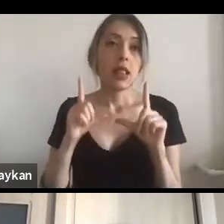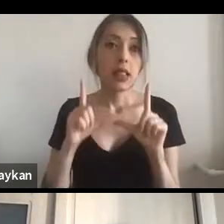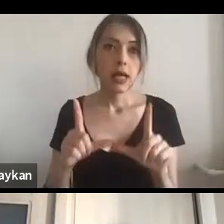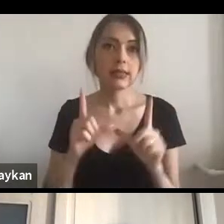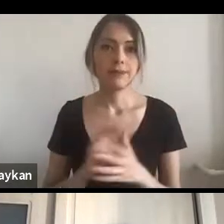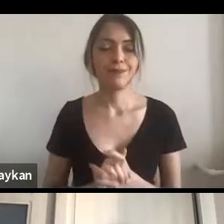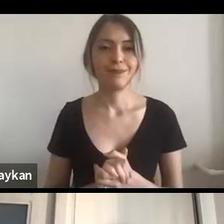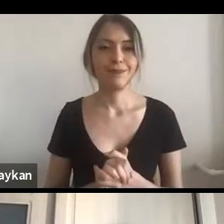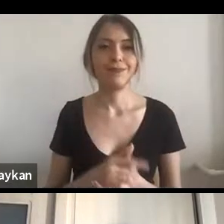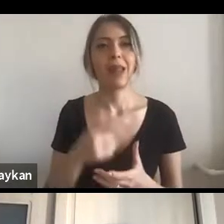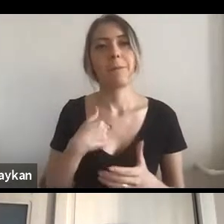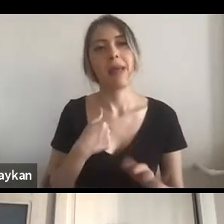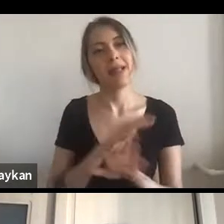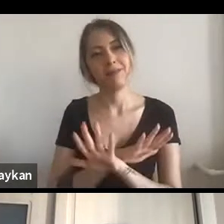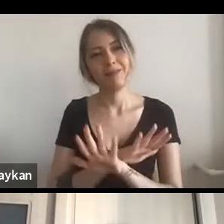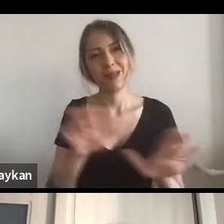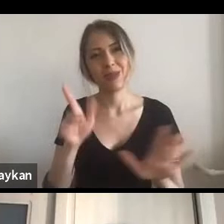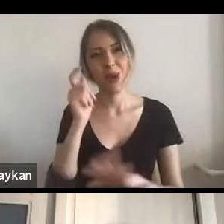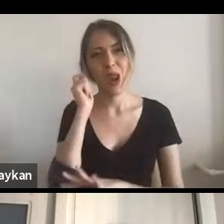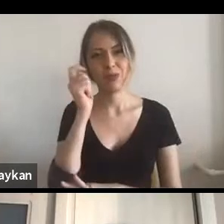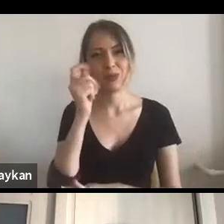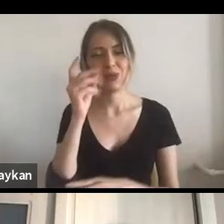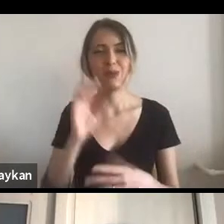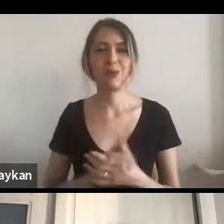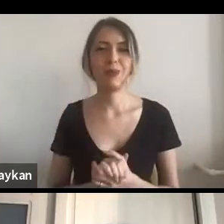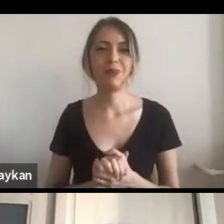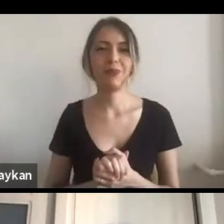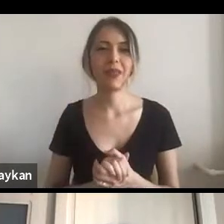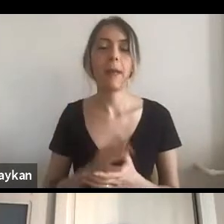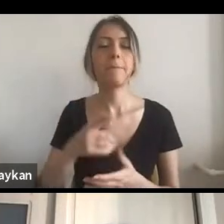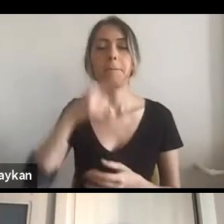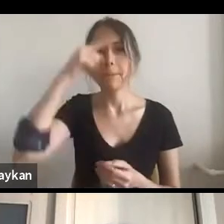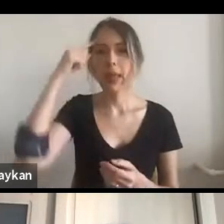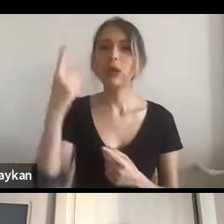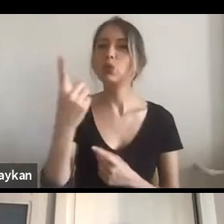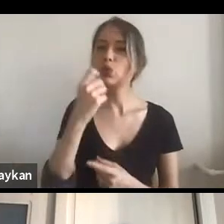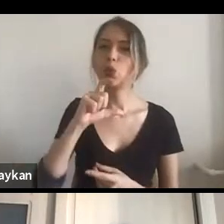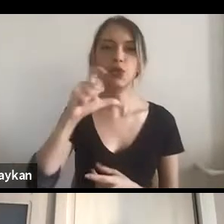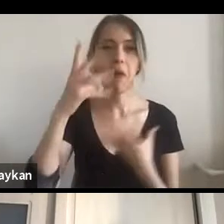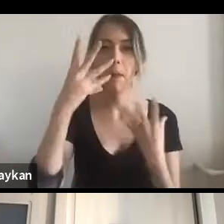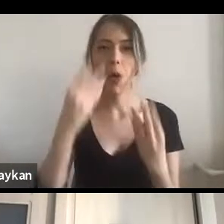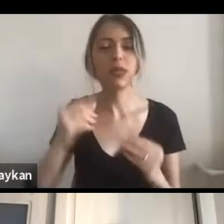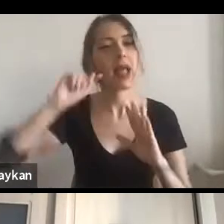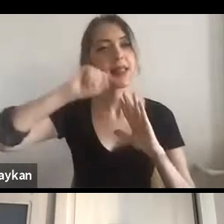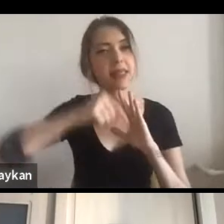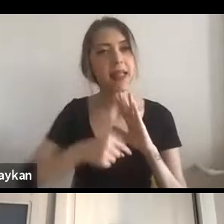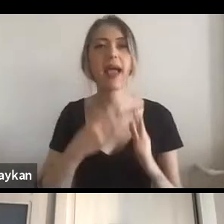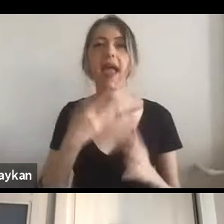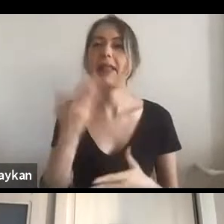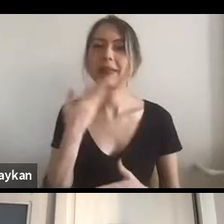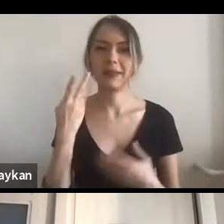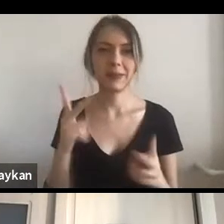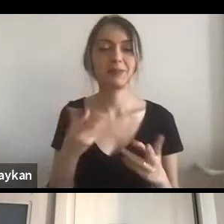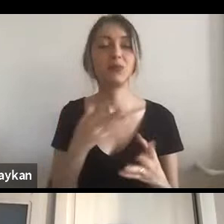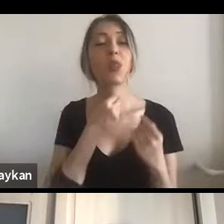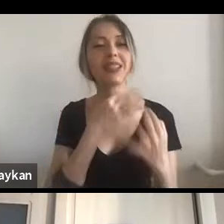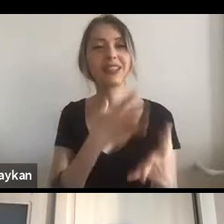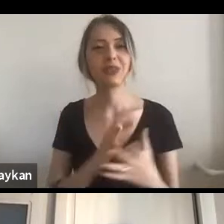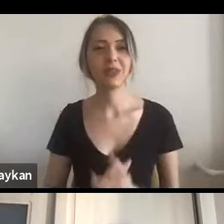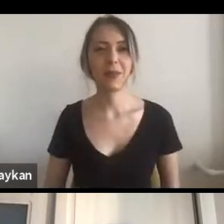belirterek ben sözümü burada keseyim. Belki soru cevap olduğunda ayrıntılara girme şansımız olur. Teşekkür